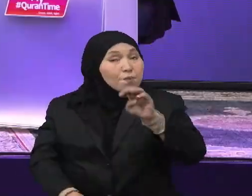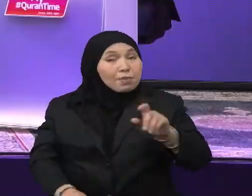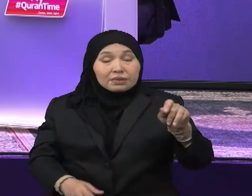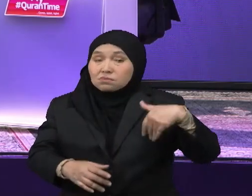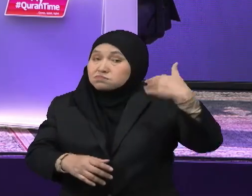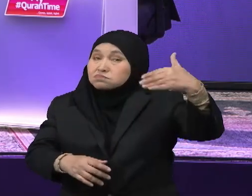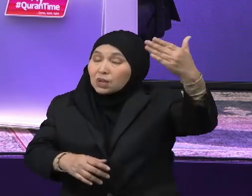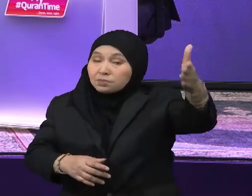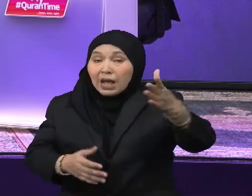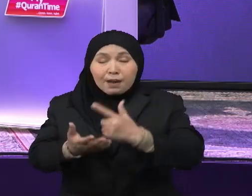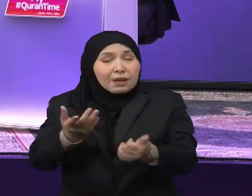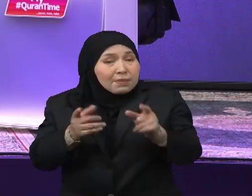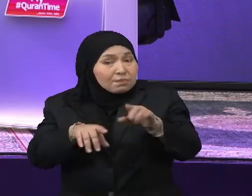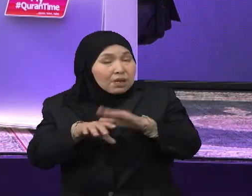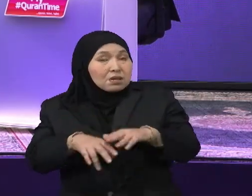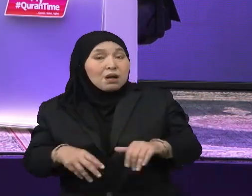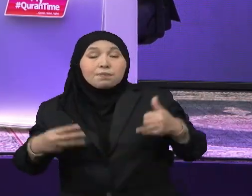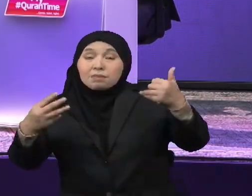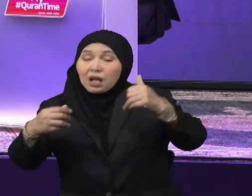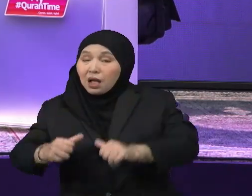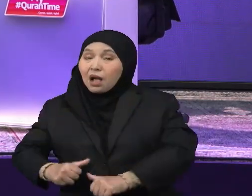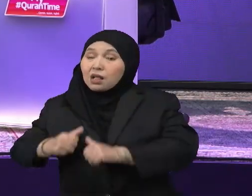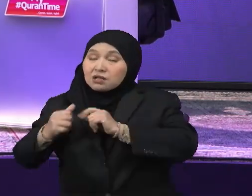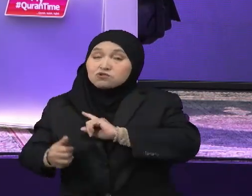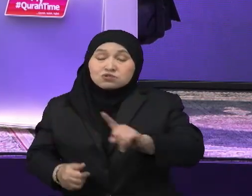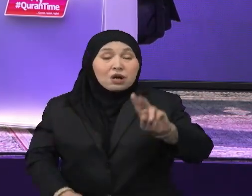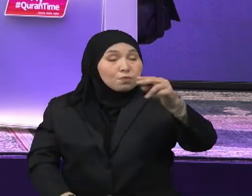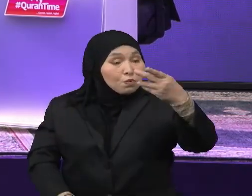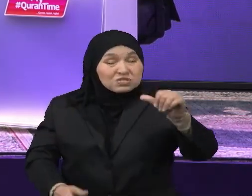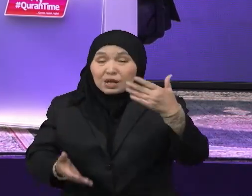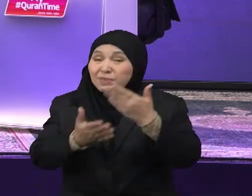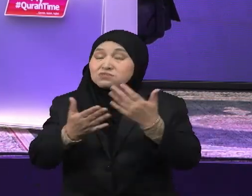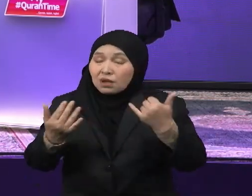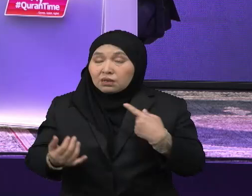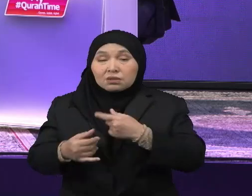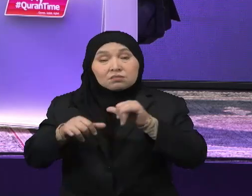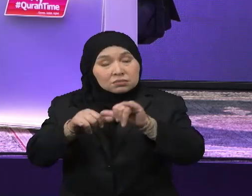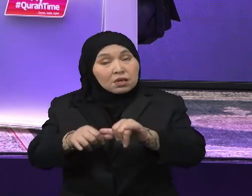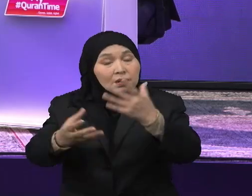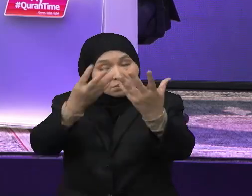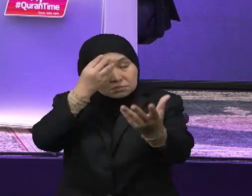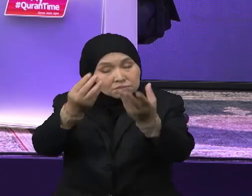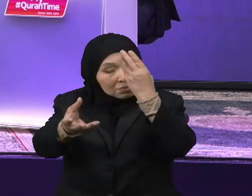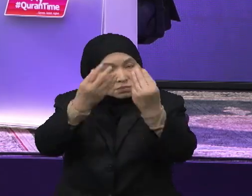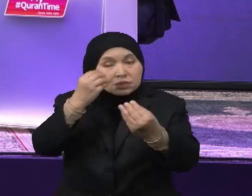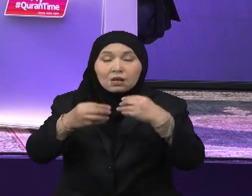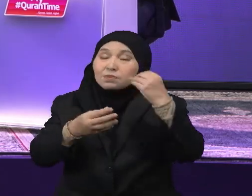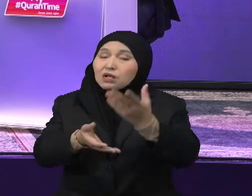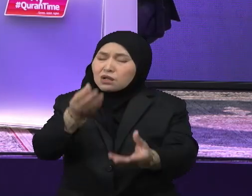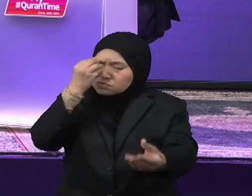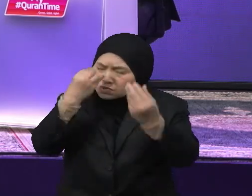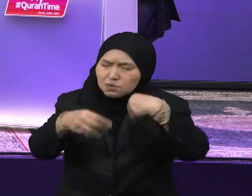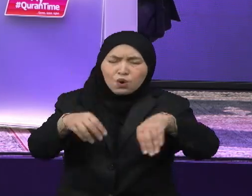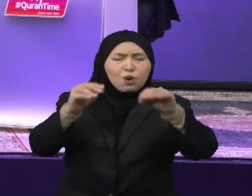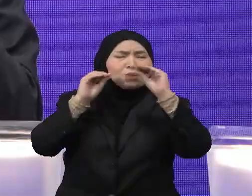apa yang berlaku pada perang uhud kita masih lagi sampai ke hari ini kita masih lagi mengambil pengajaran pengajaran pengajaran